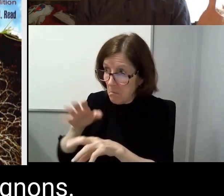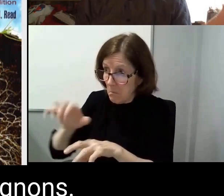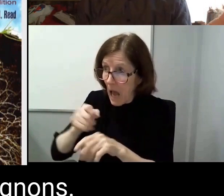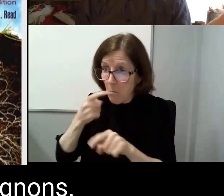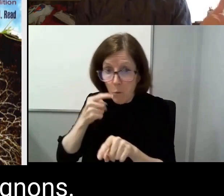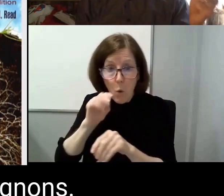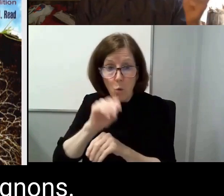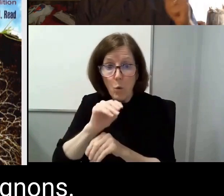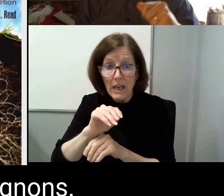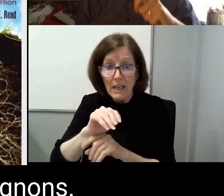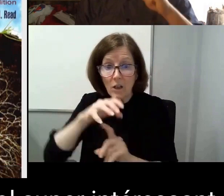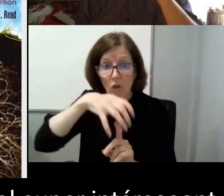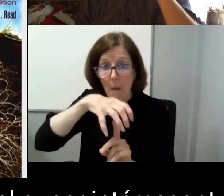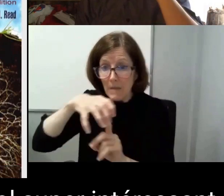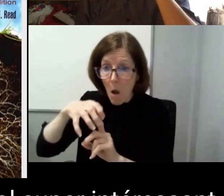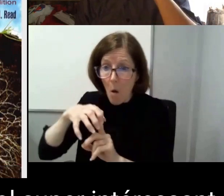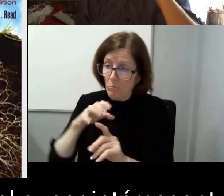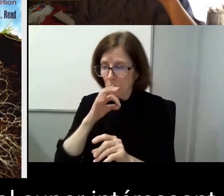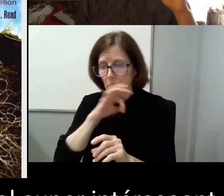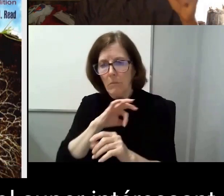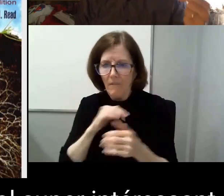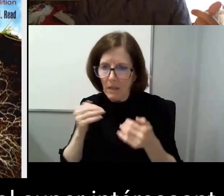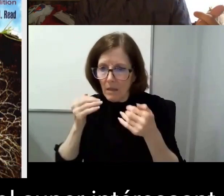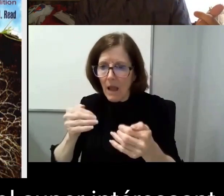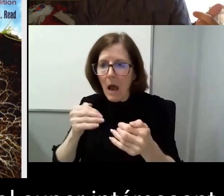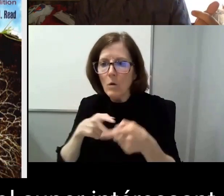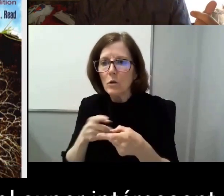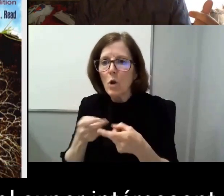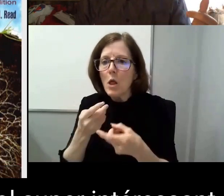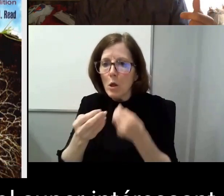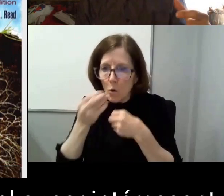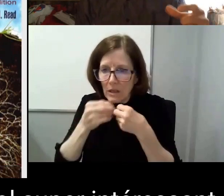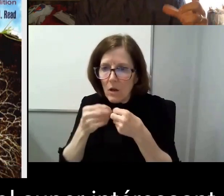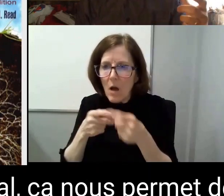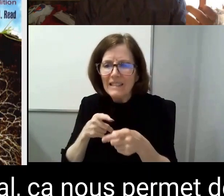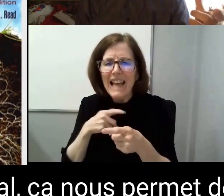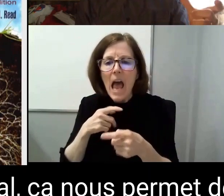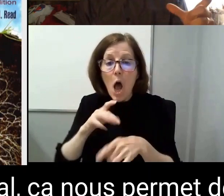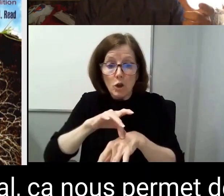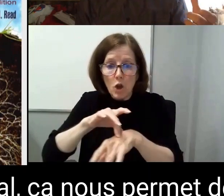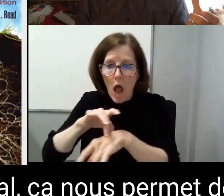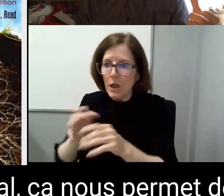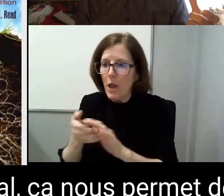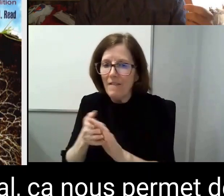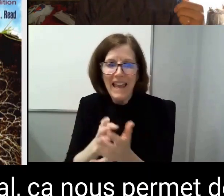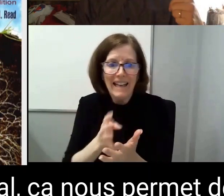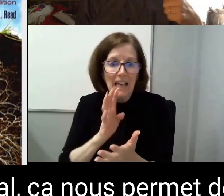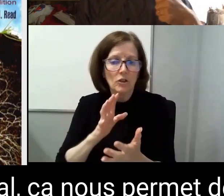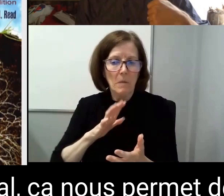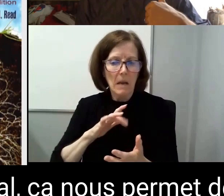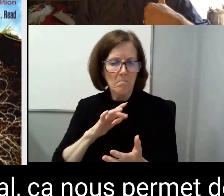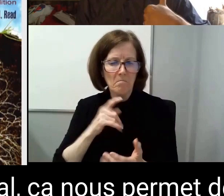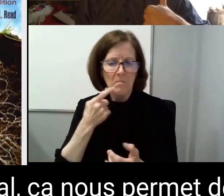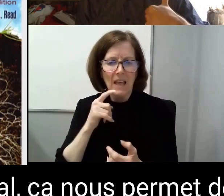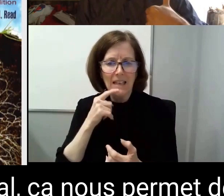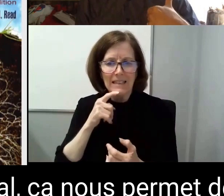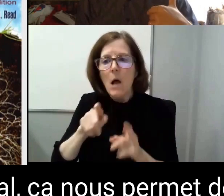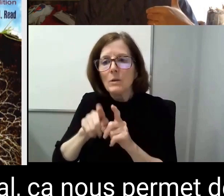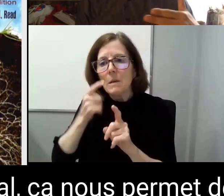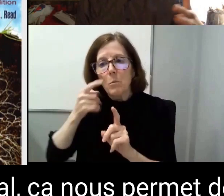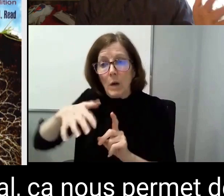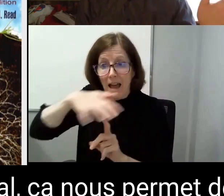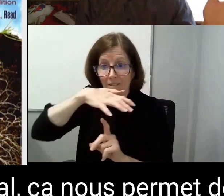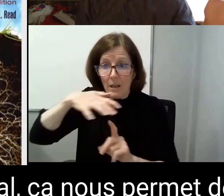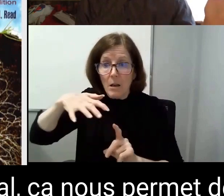ça produit de la nourriture, ça nous fait un enrichissement de sol super intéressant, mais aussi en termes environnementaux, ça nous permet